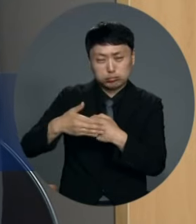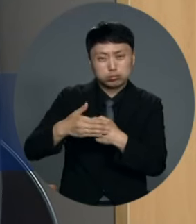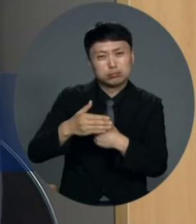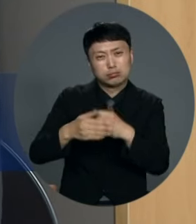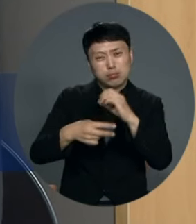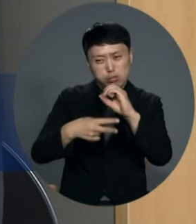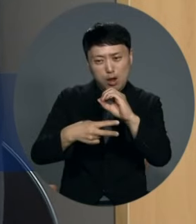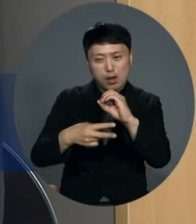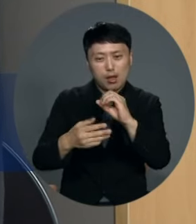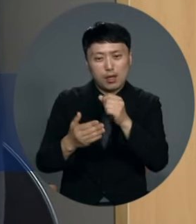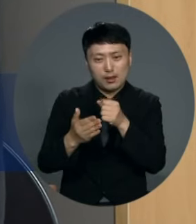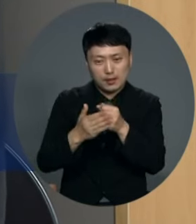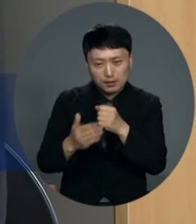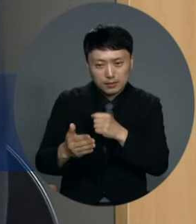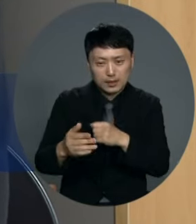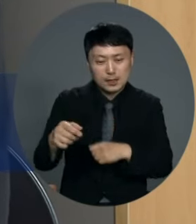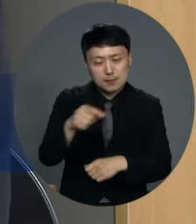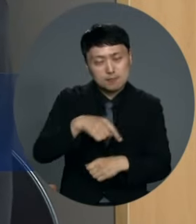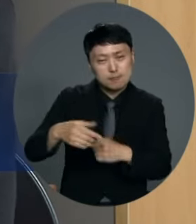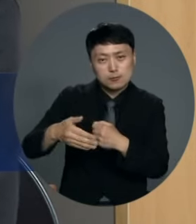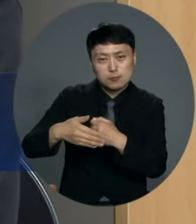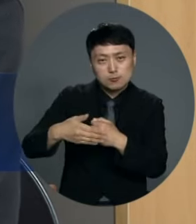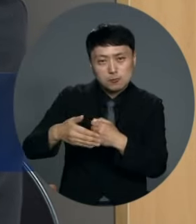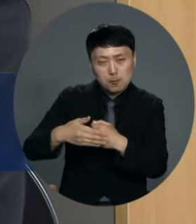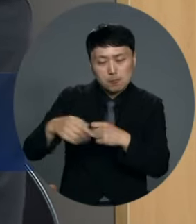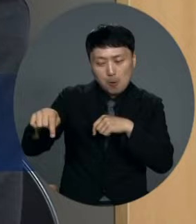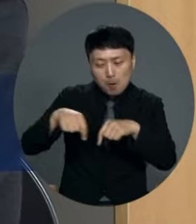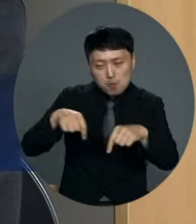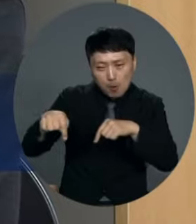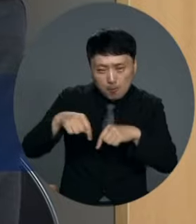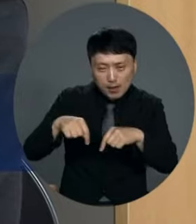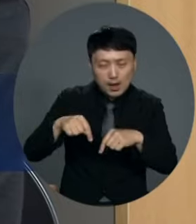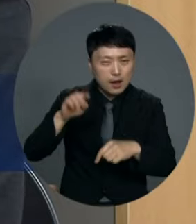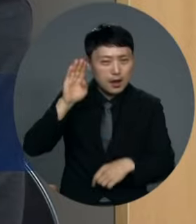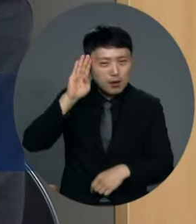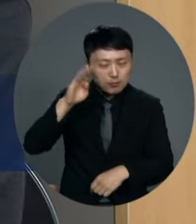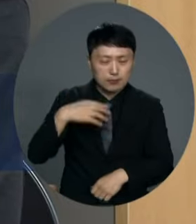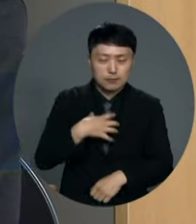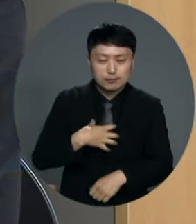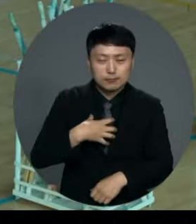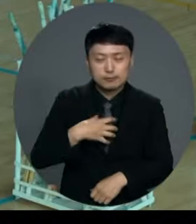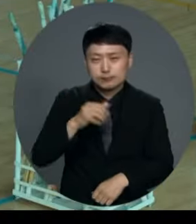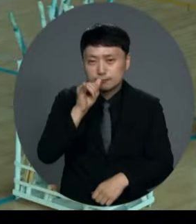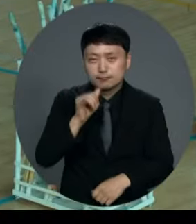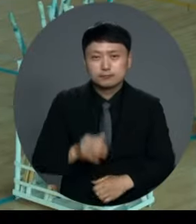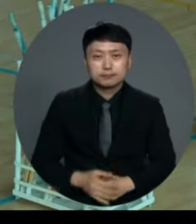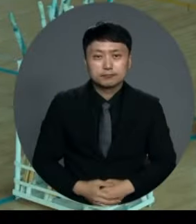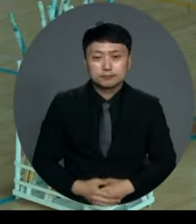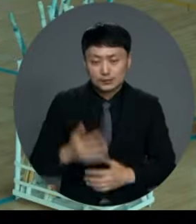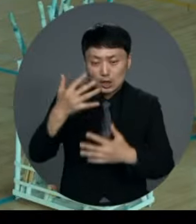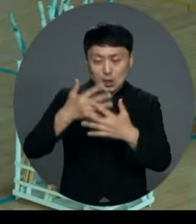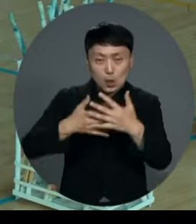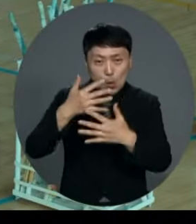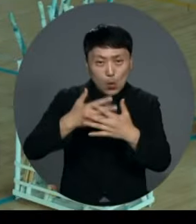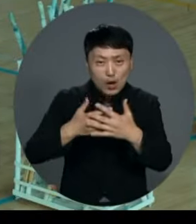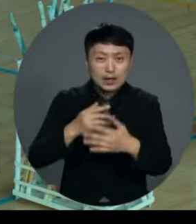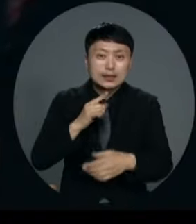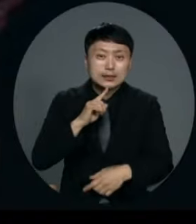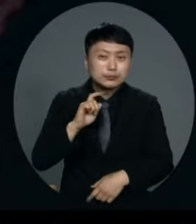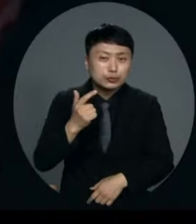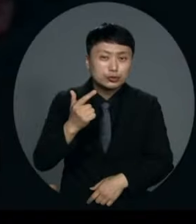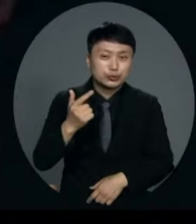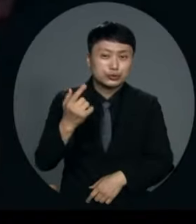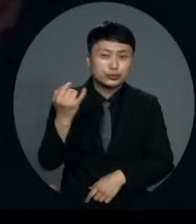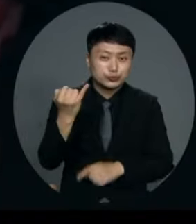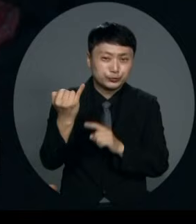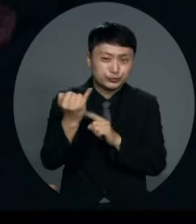그래서 그런 부분을 어떻게 채우고 어떻게 이겨내야 될지에 대한 이제. 영화 속에서 16살 도윤이